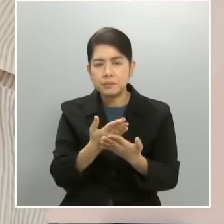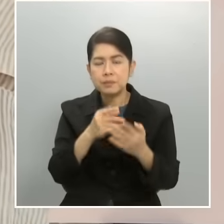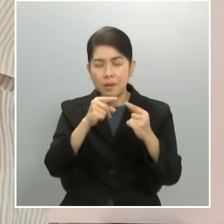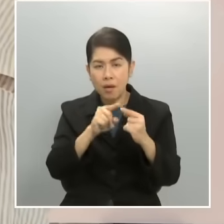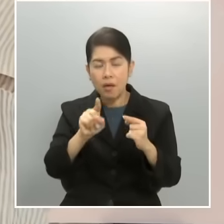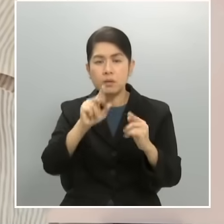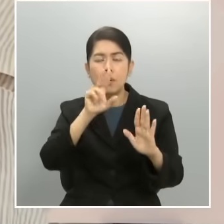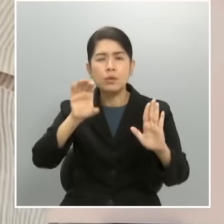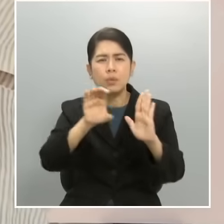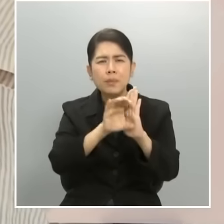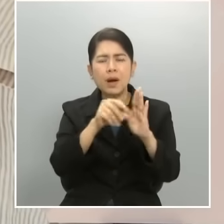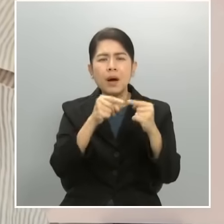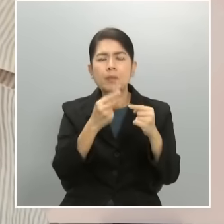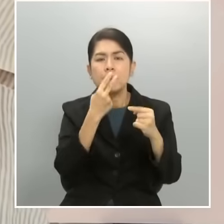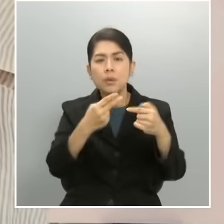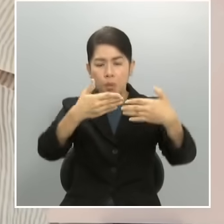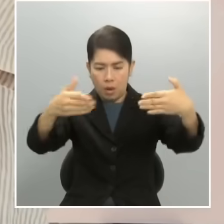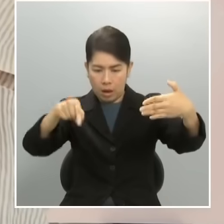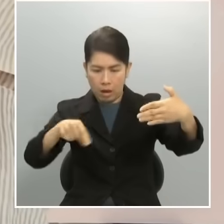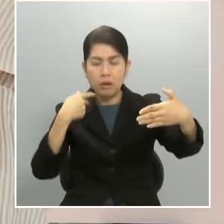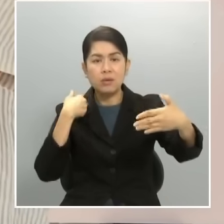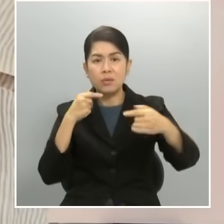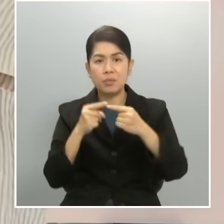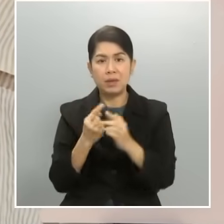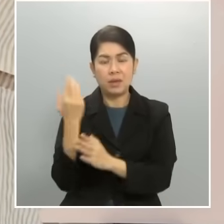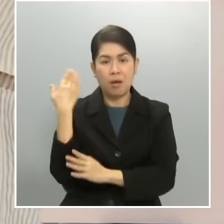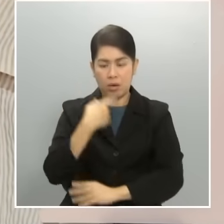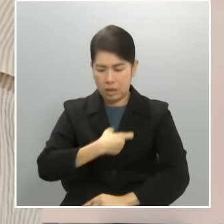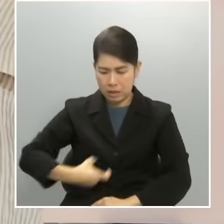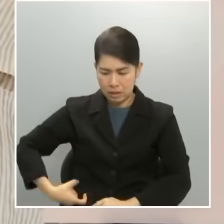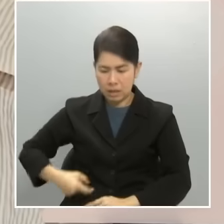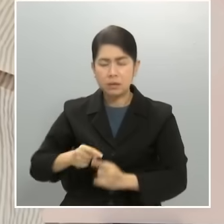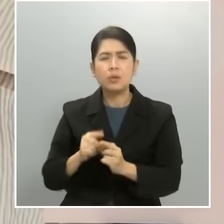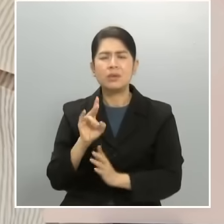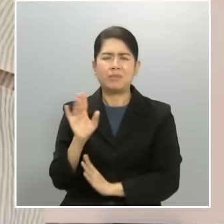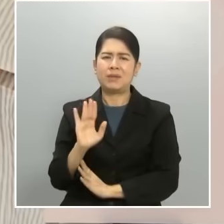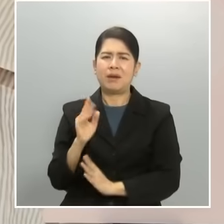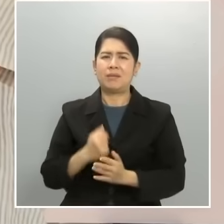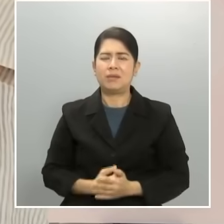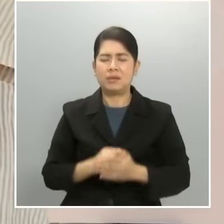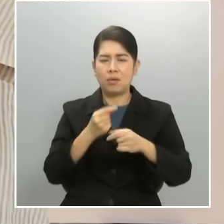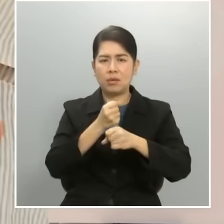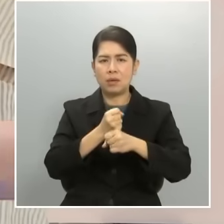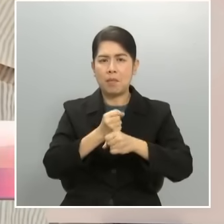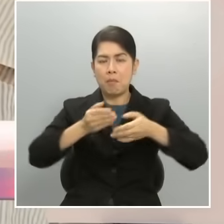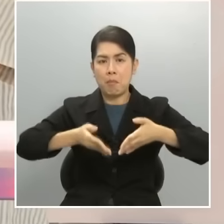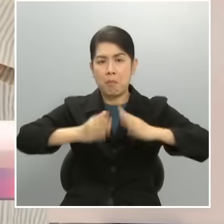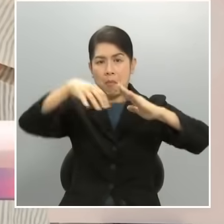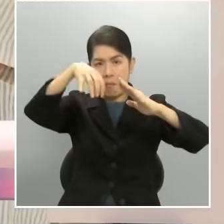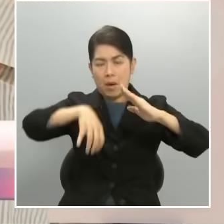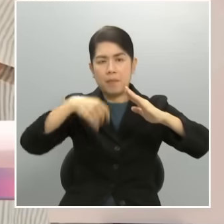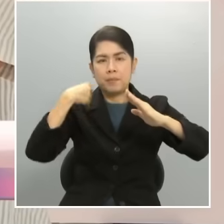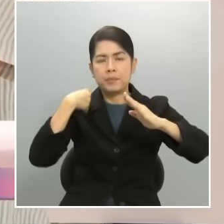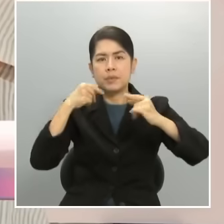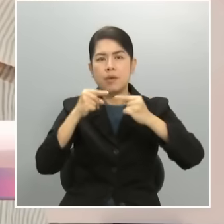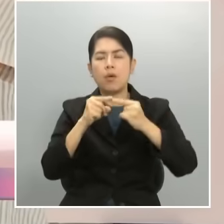ภาพสลักนั้นน่ะเป็นภาพสลักที่ปราสาทนครวัดพอท่านสร้างปราสาทนครวัดเนี่ยไอ้ภาพส่วนที่เป็นสลัก